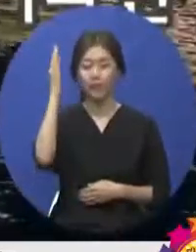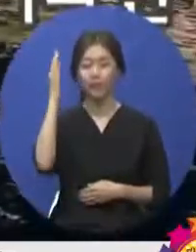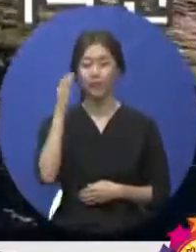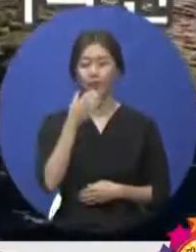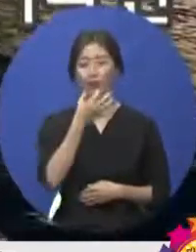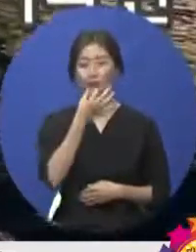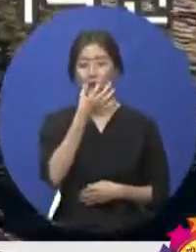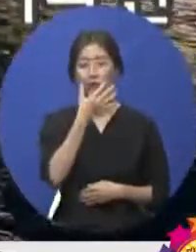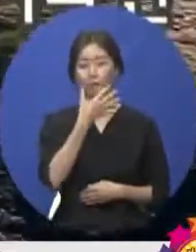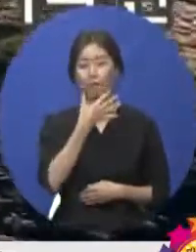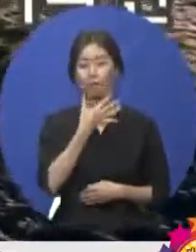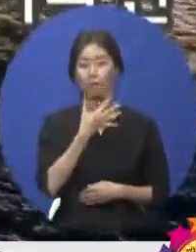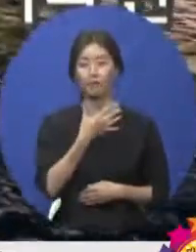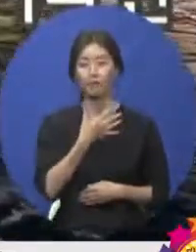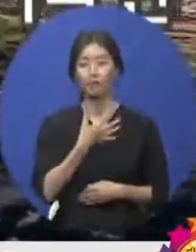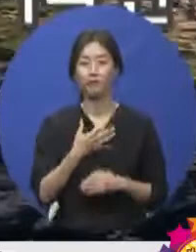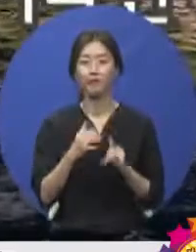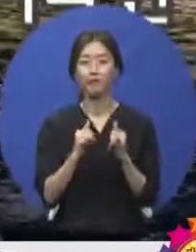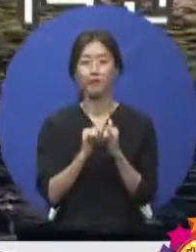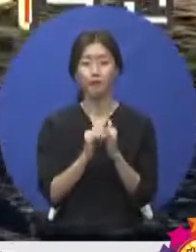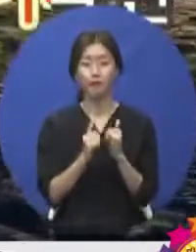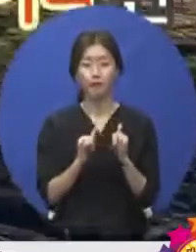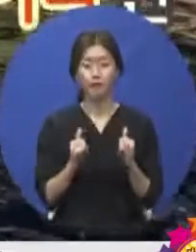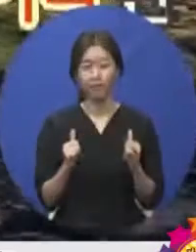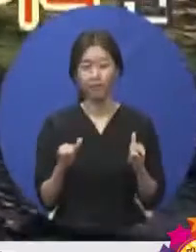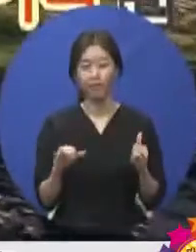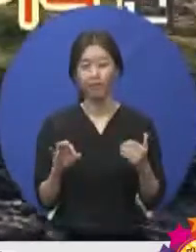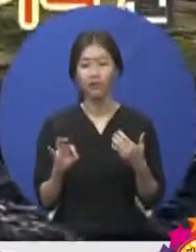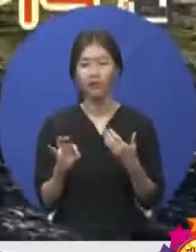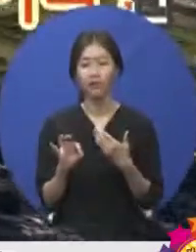못 잊을